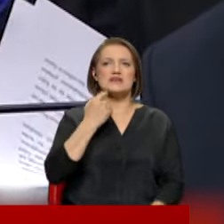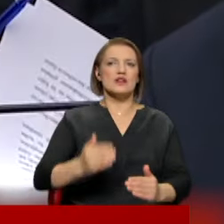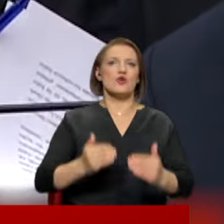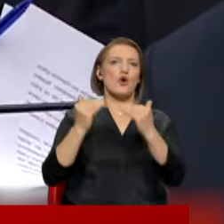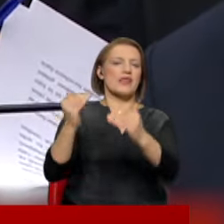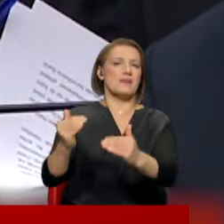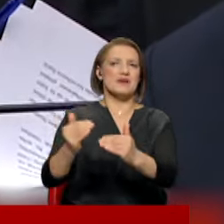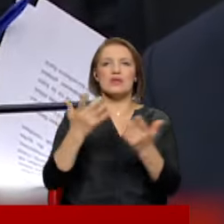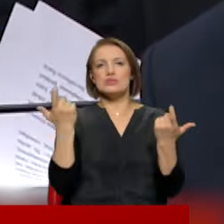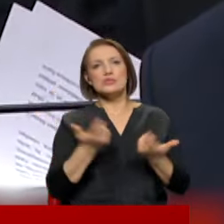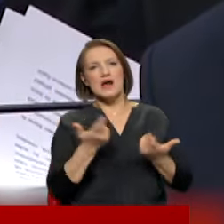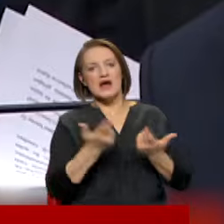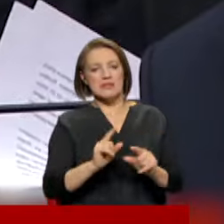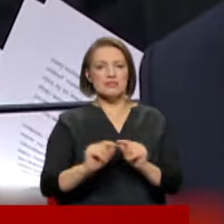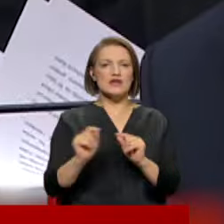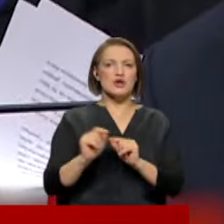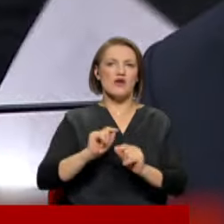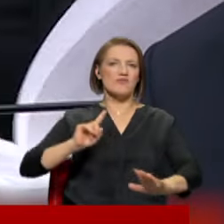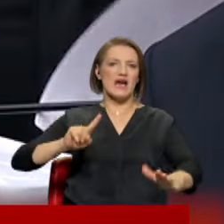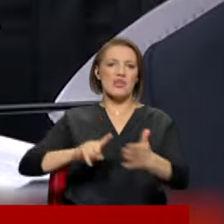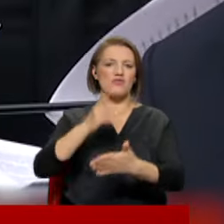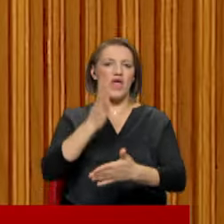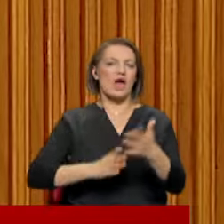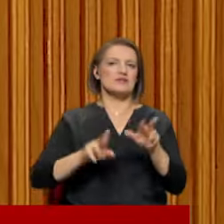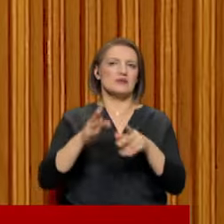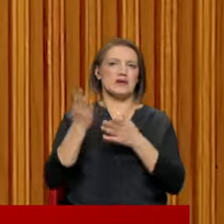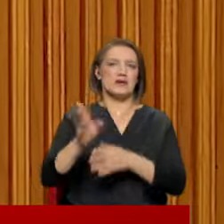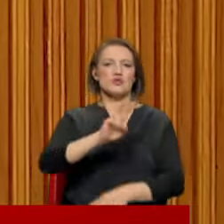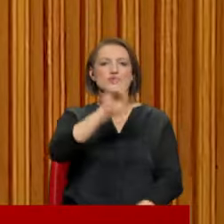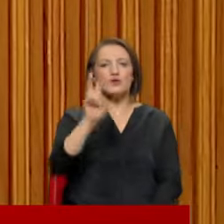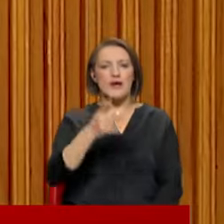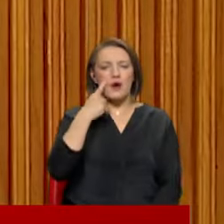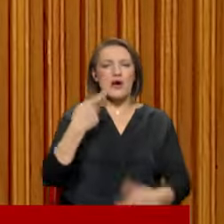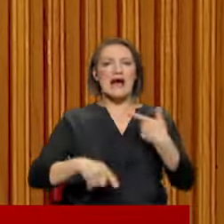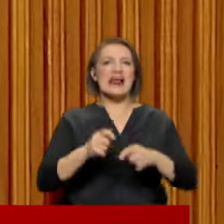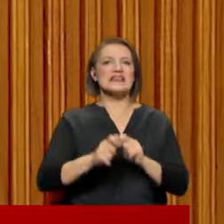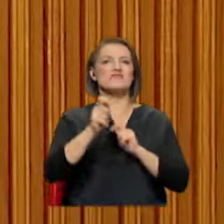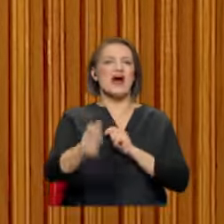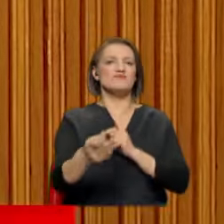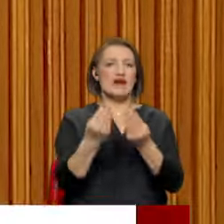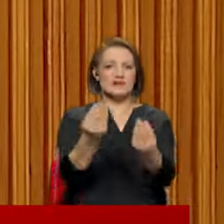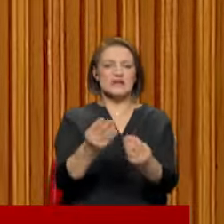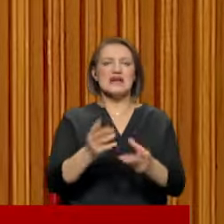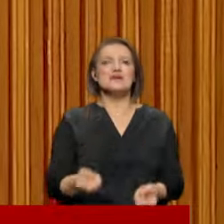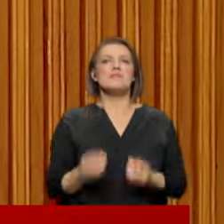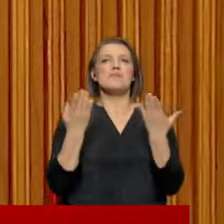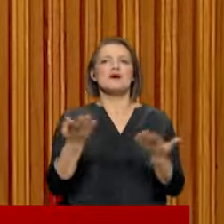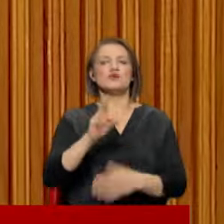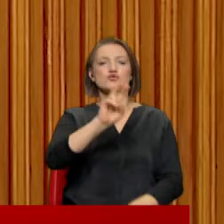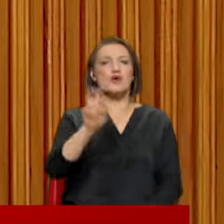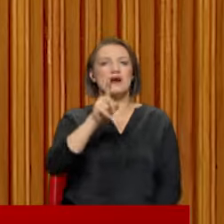ötelenmiş. Neredeyse tasarruf hedefinin yarısı kadar. Dolar bazında garanti verdin. Yetmez. Doların